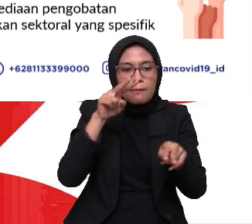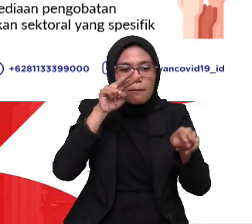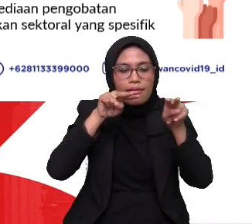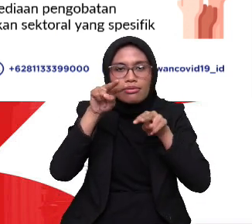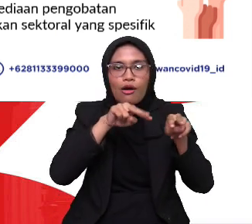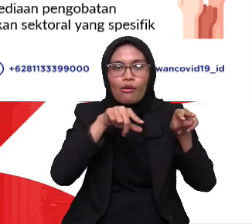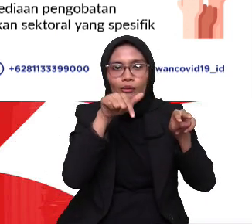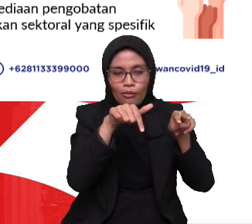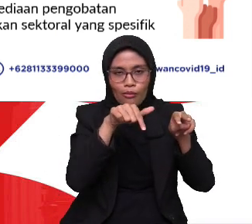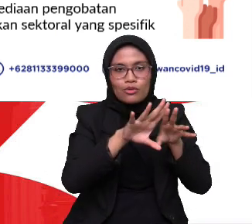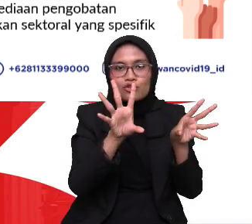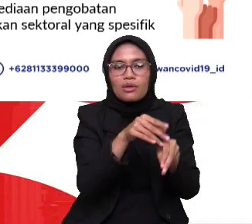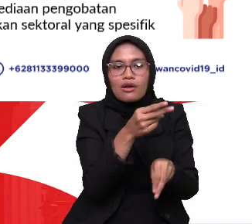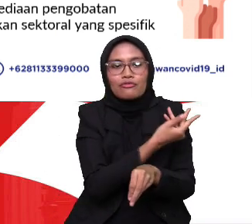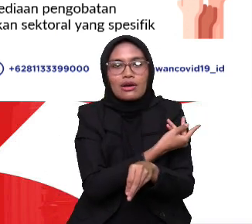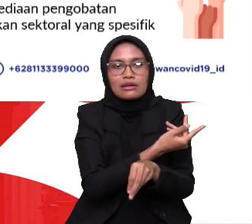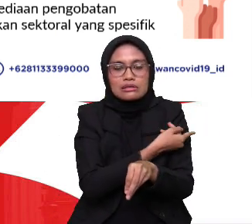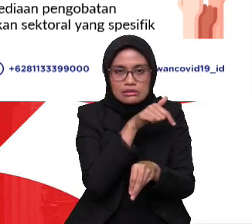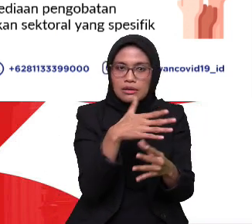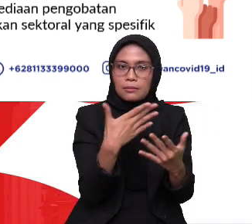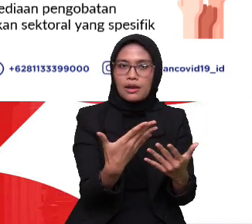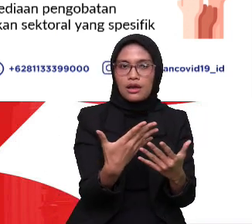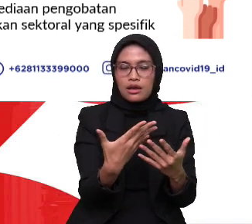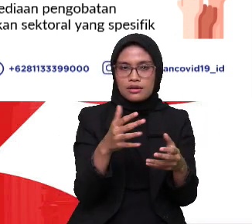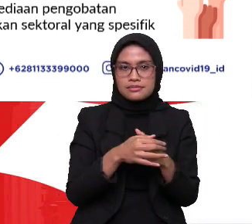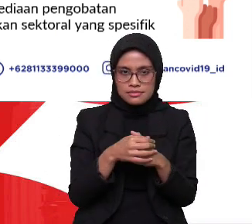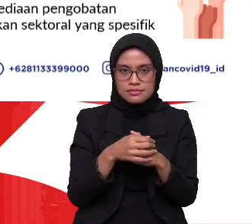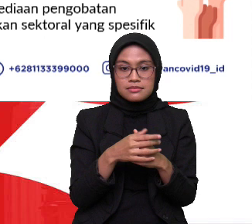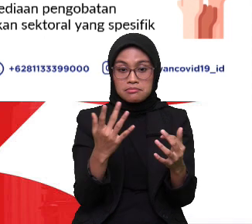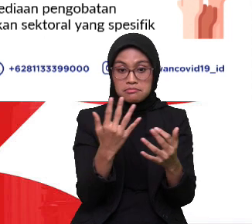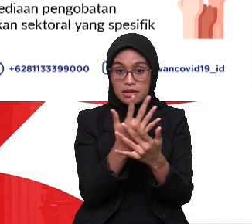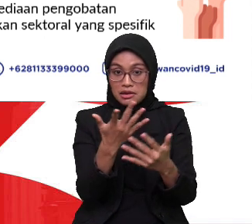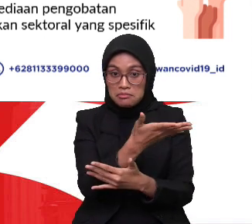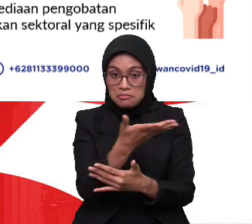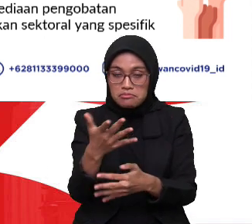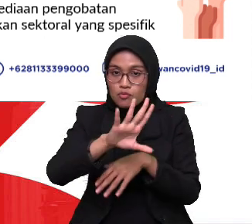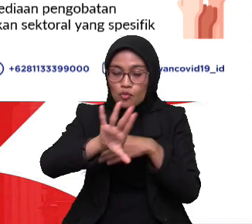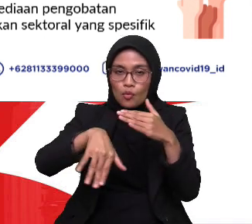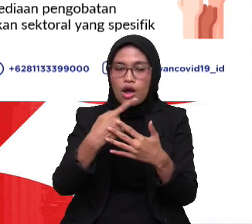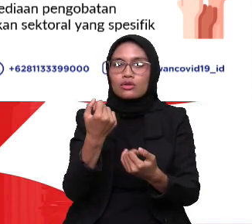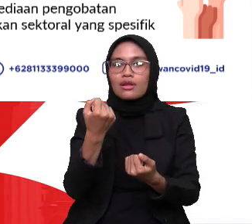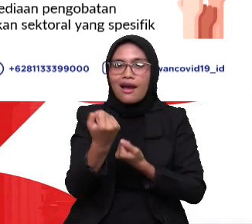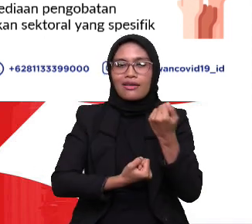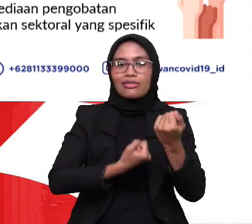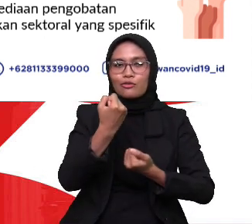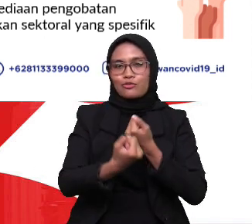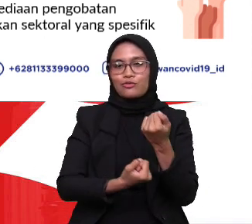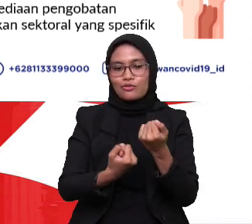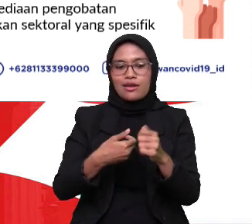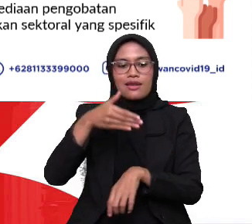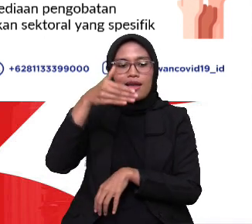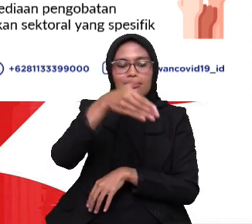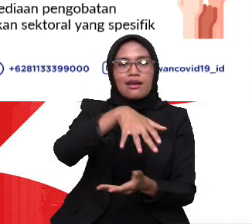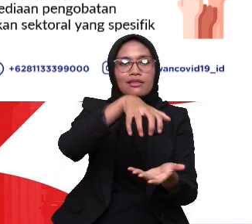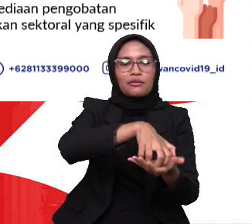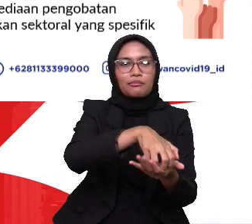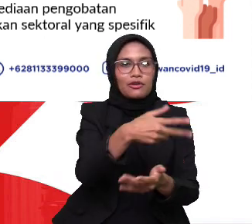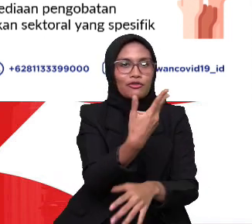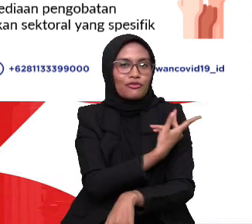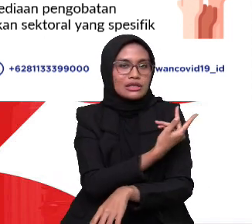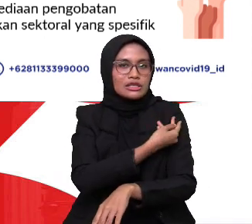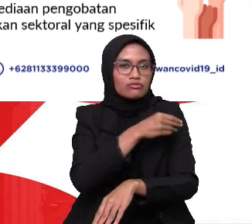disuntikkan kepada masyarakat pun sebagai masyarakat kedepannya Harus proaktif pergi ke sentra vaksinasi untuk